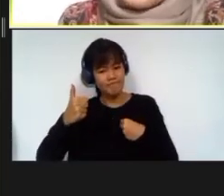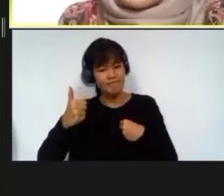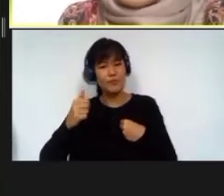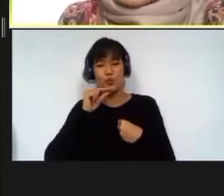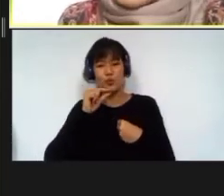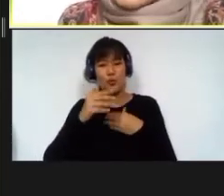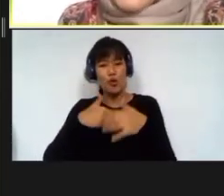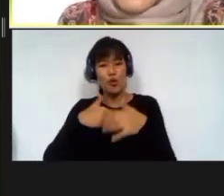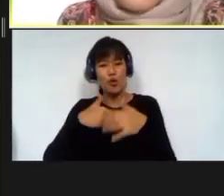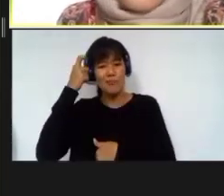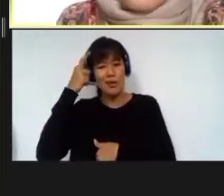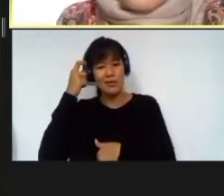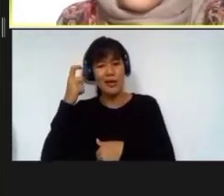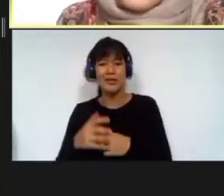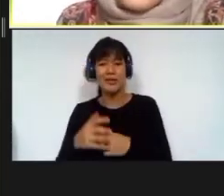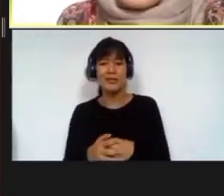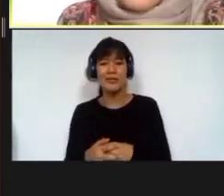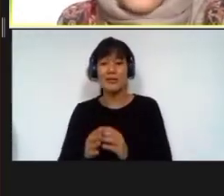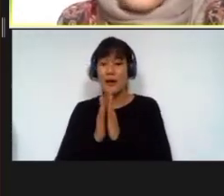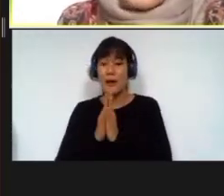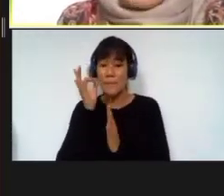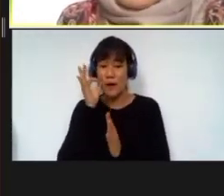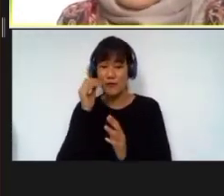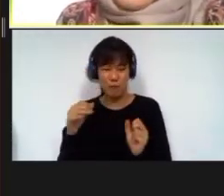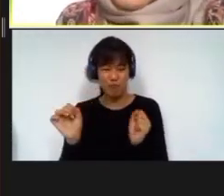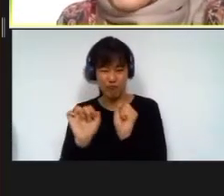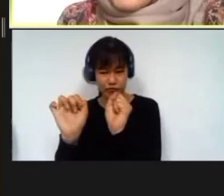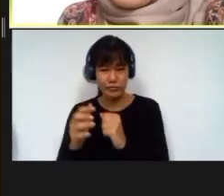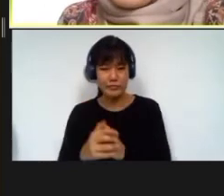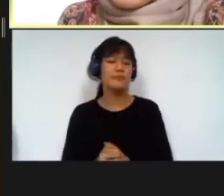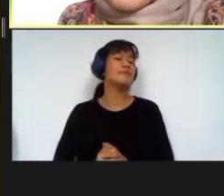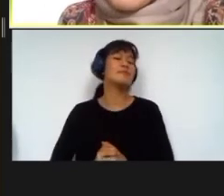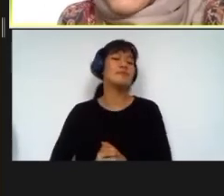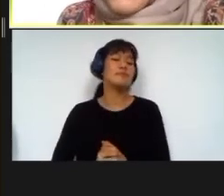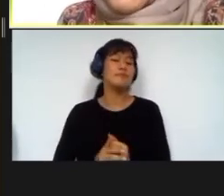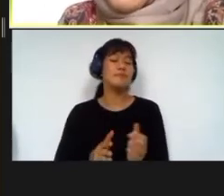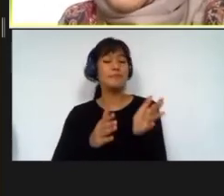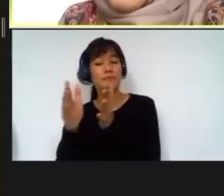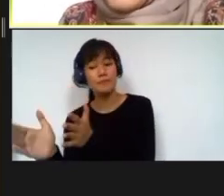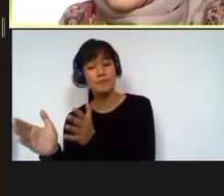di madrasah. Mohon maaf saya agak cepat. Kemudian